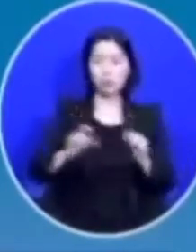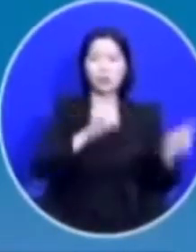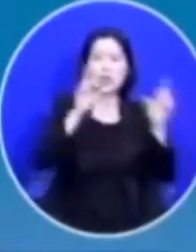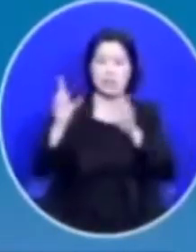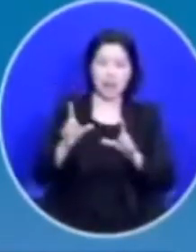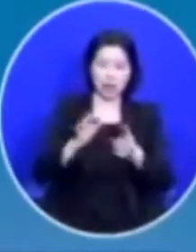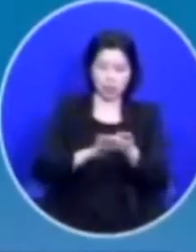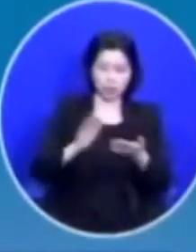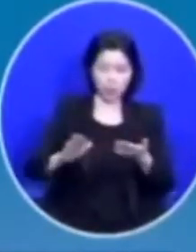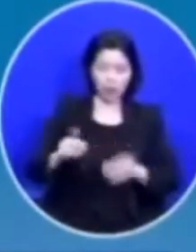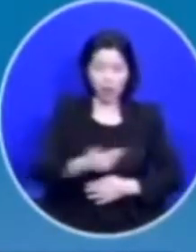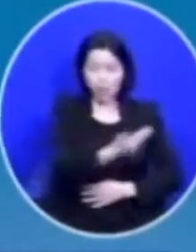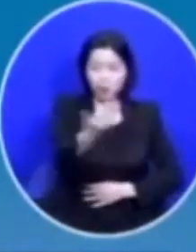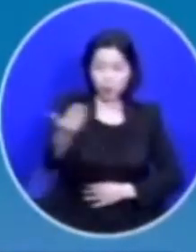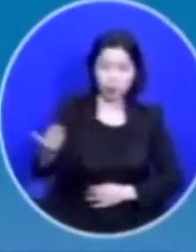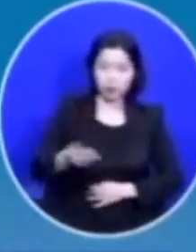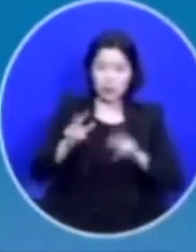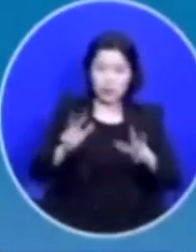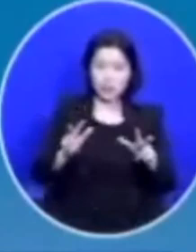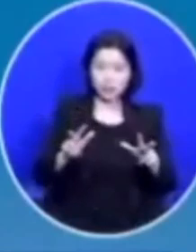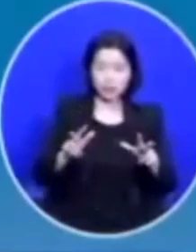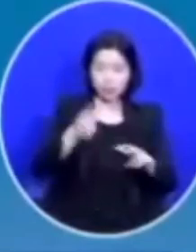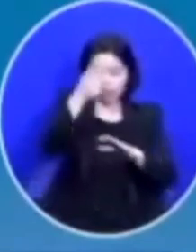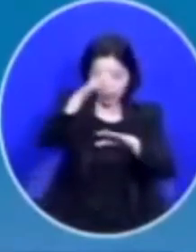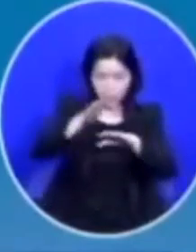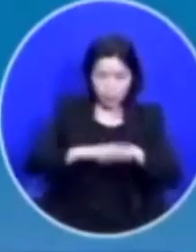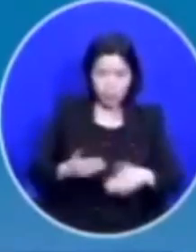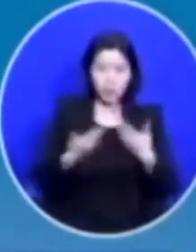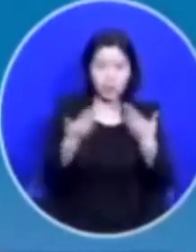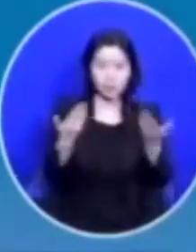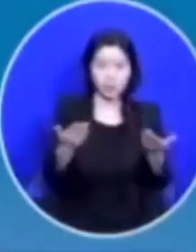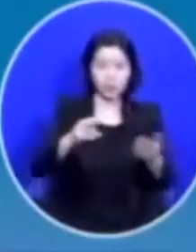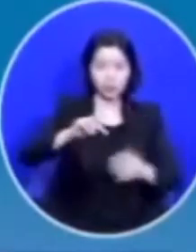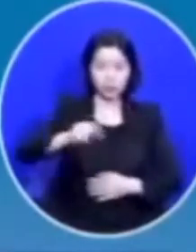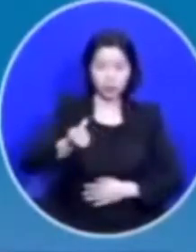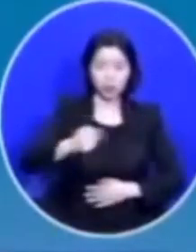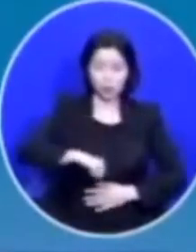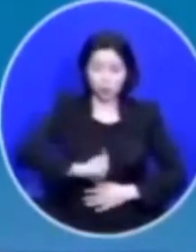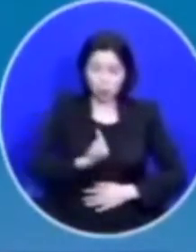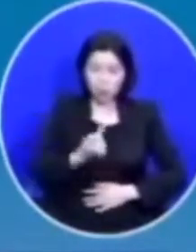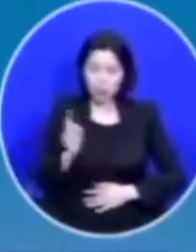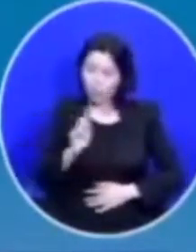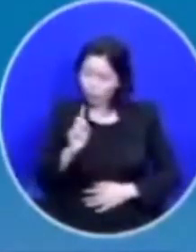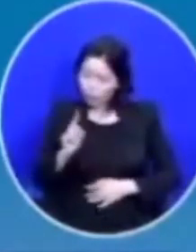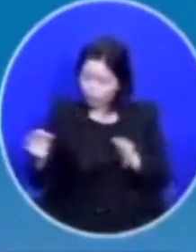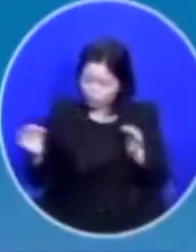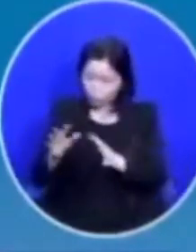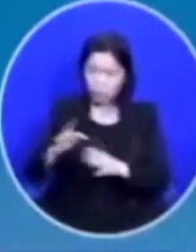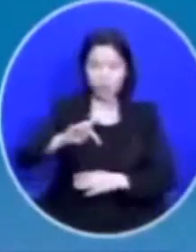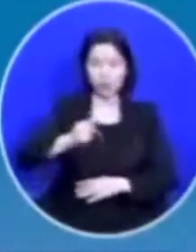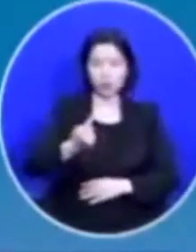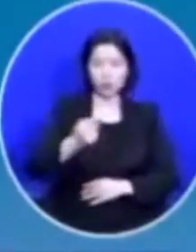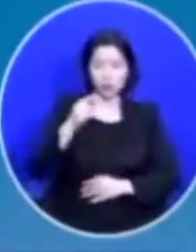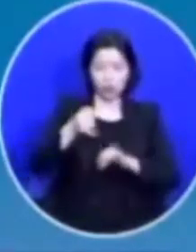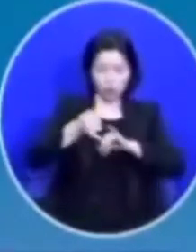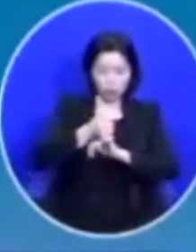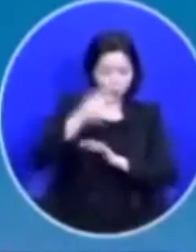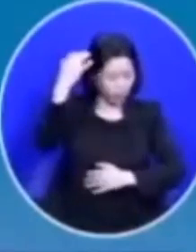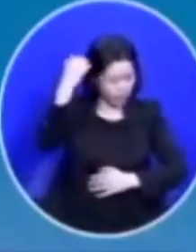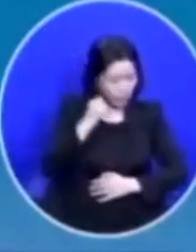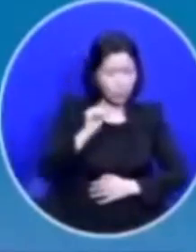여러분이 지금 예배 드리는 것도 여러분이 혼자 있는 어떤 순간에도 명심 할